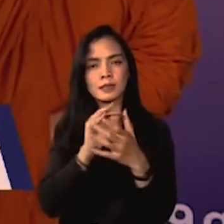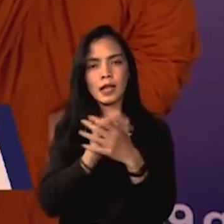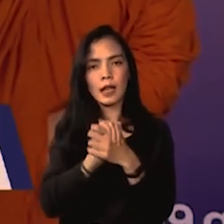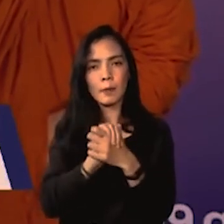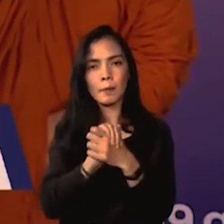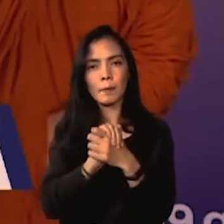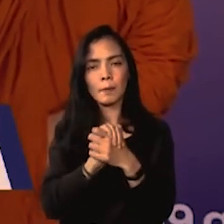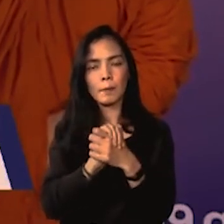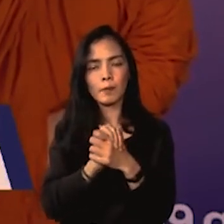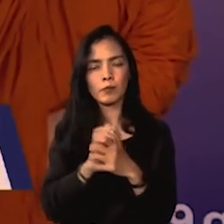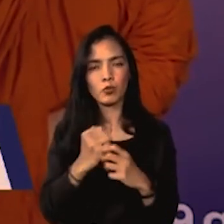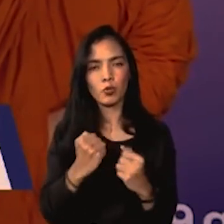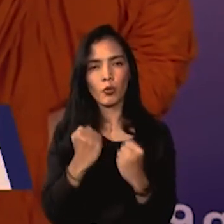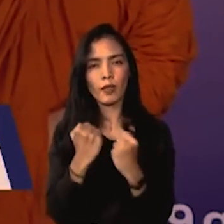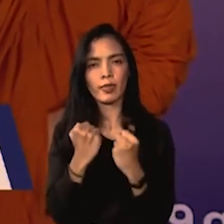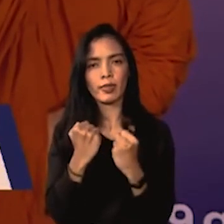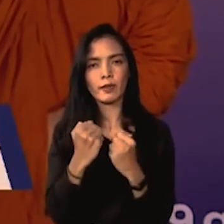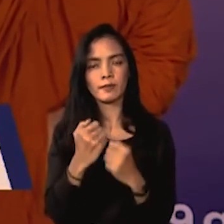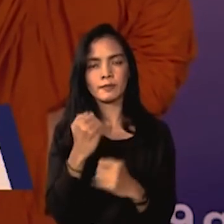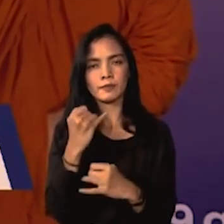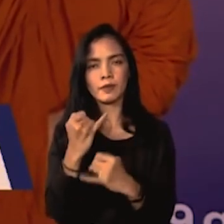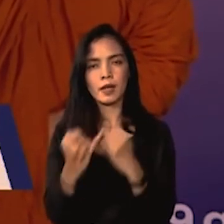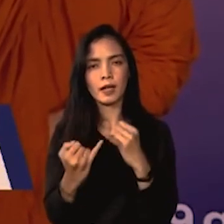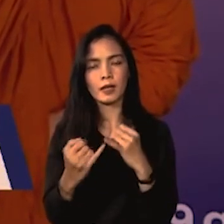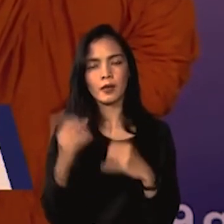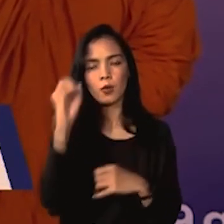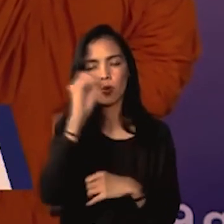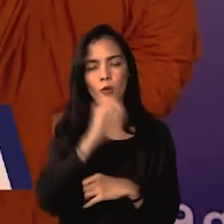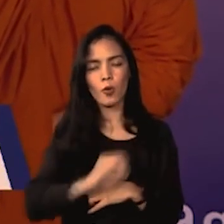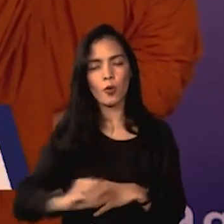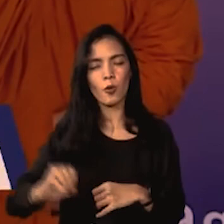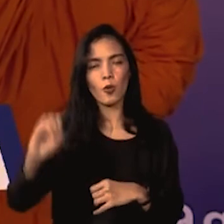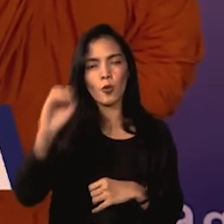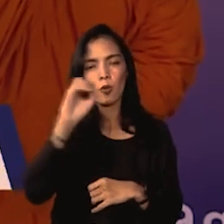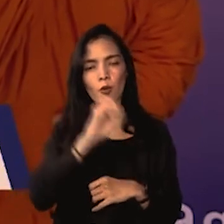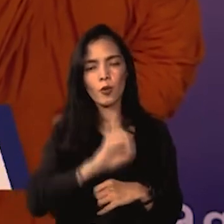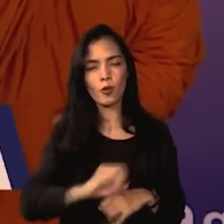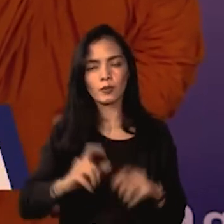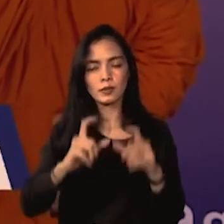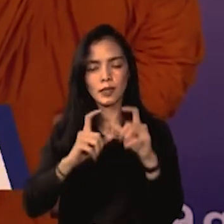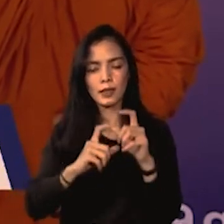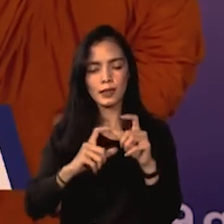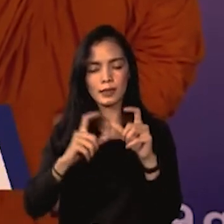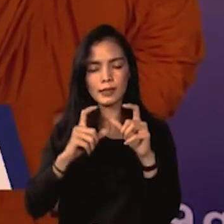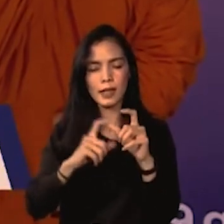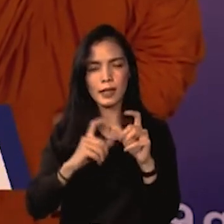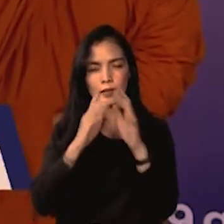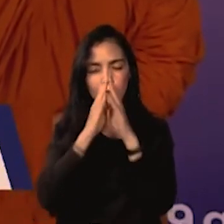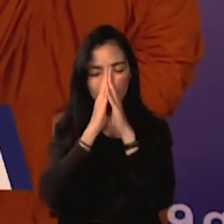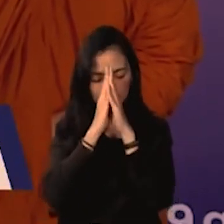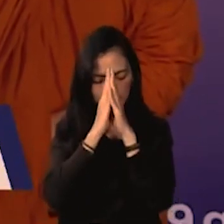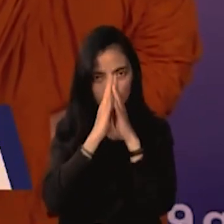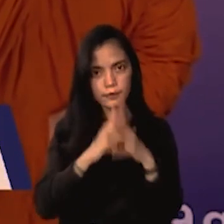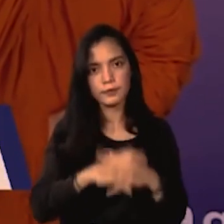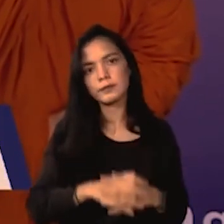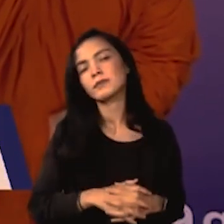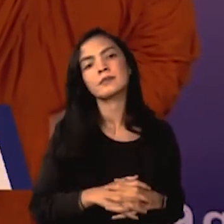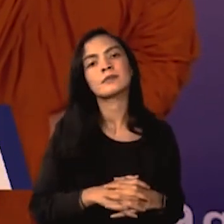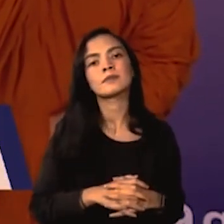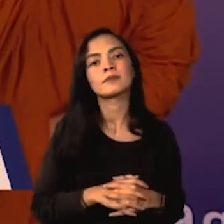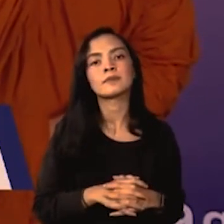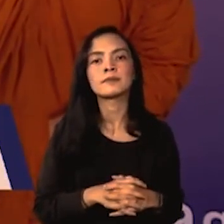salam tangguh dan kami akhiri dengan Om Santi Santi Santi Om.